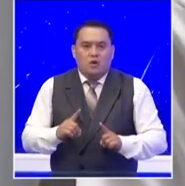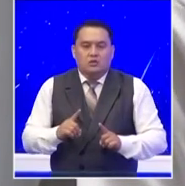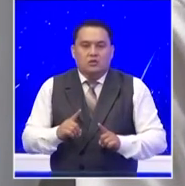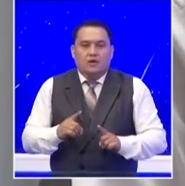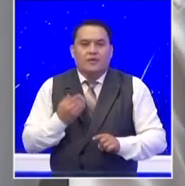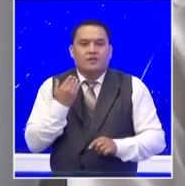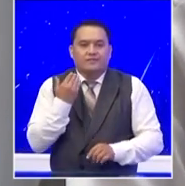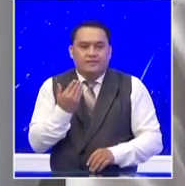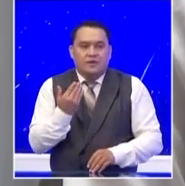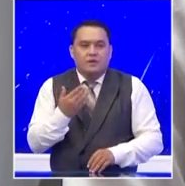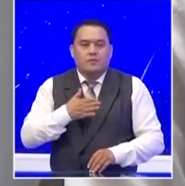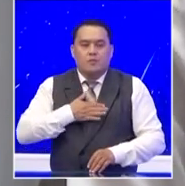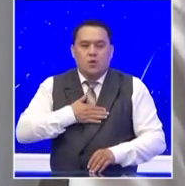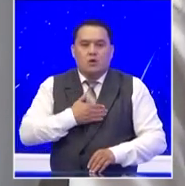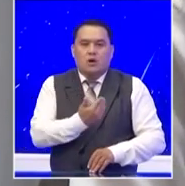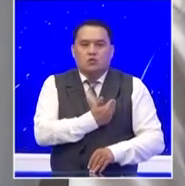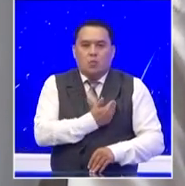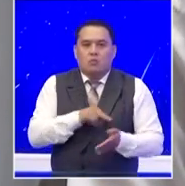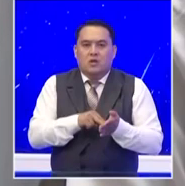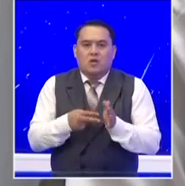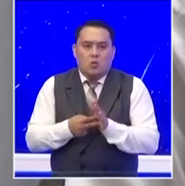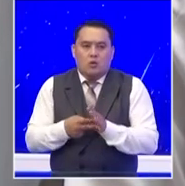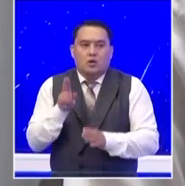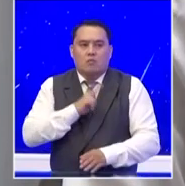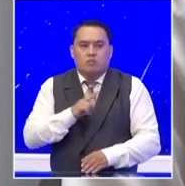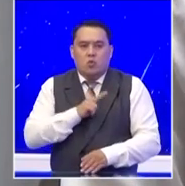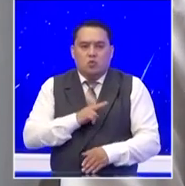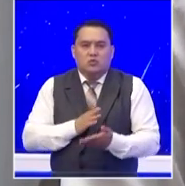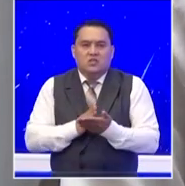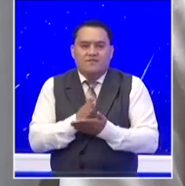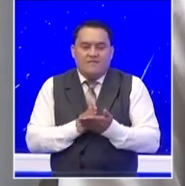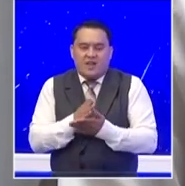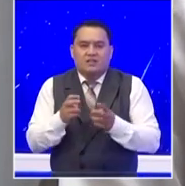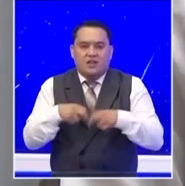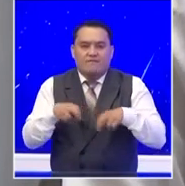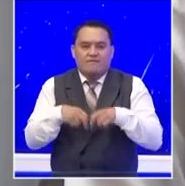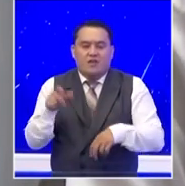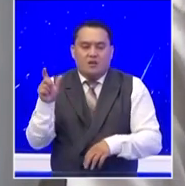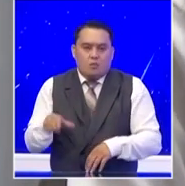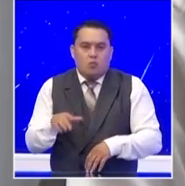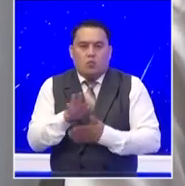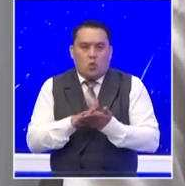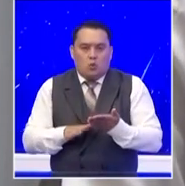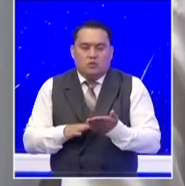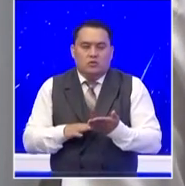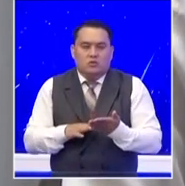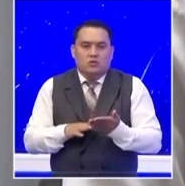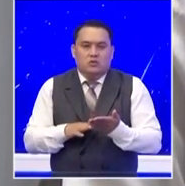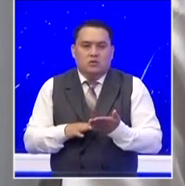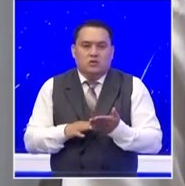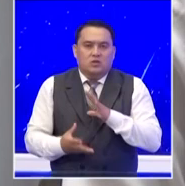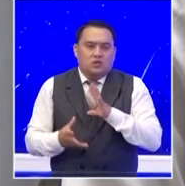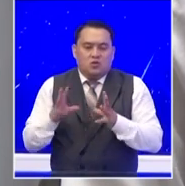из виду. В будущем я планирую также работать на должности следователя. Я считаю, что данная работа очень благородная